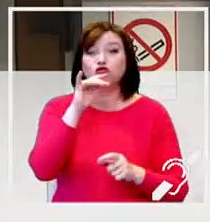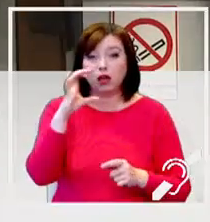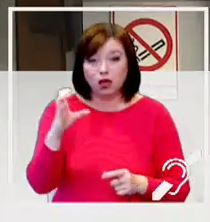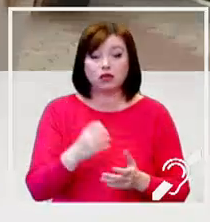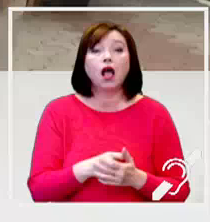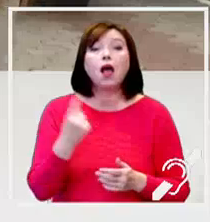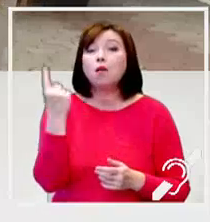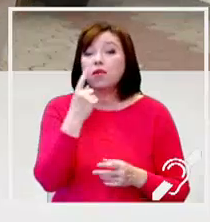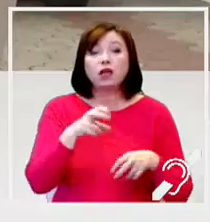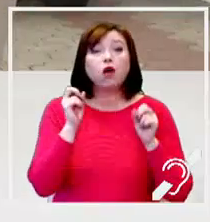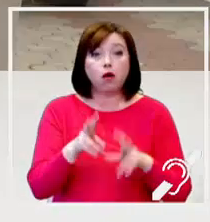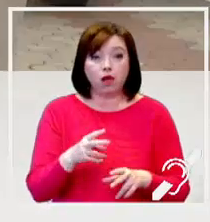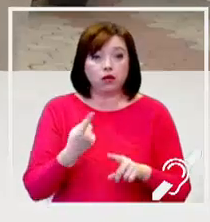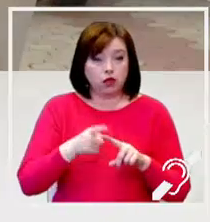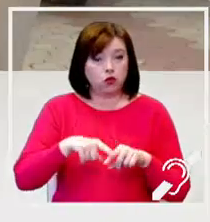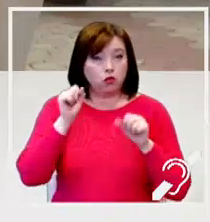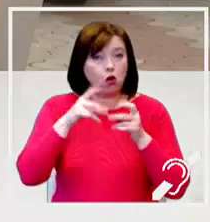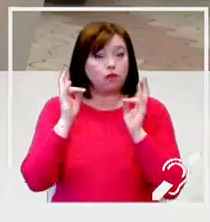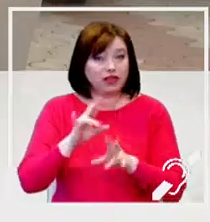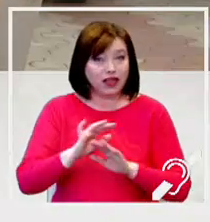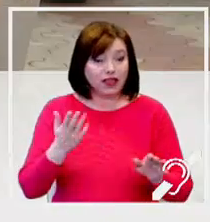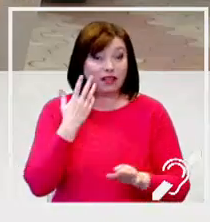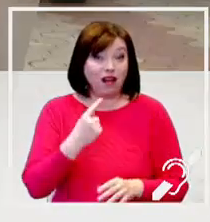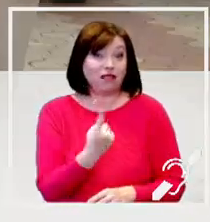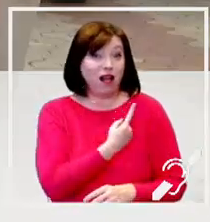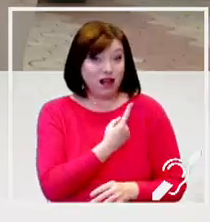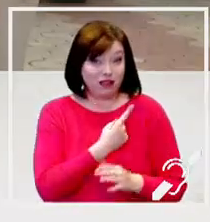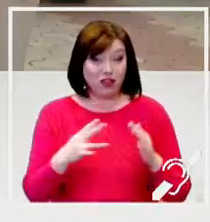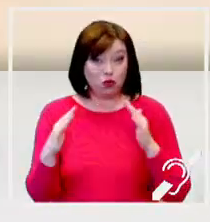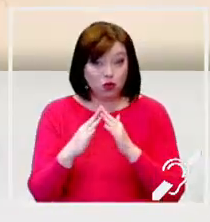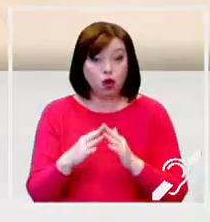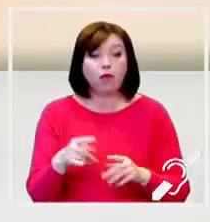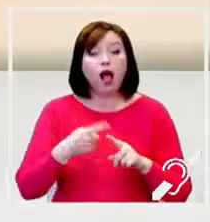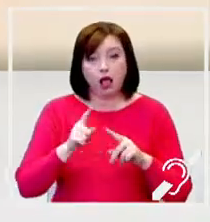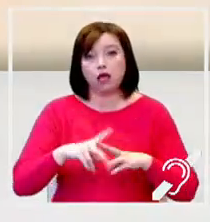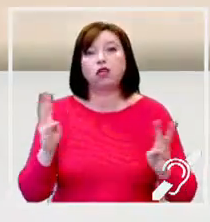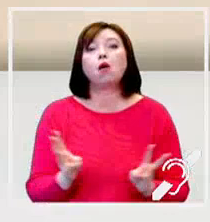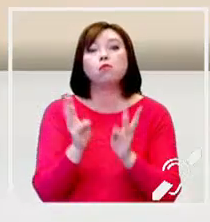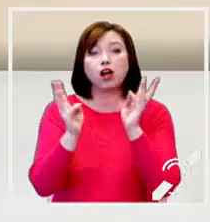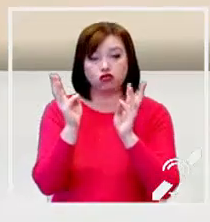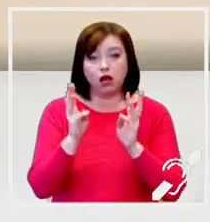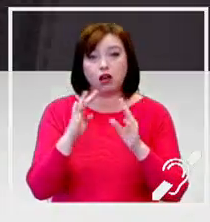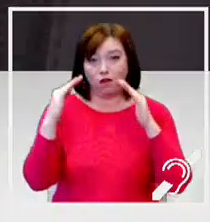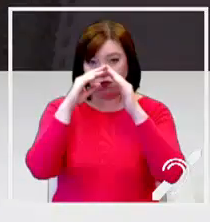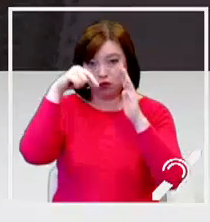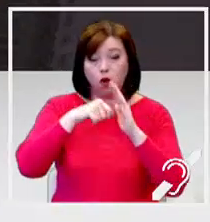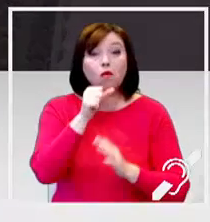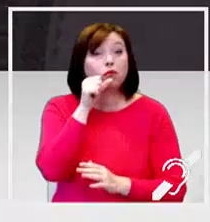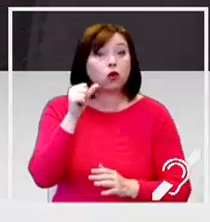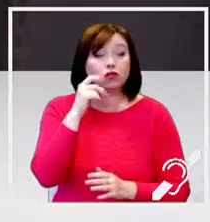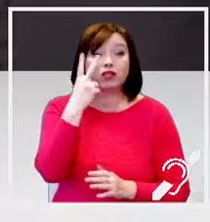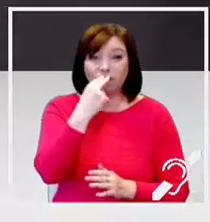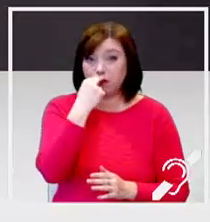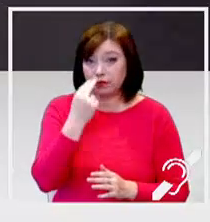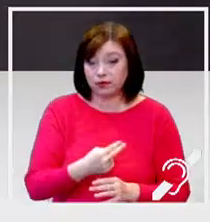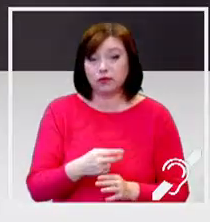Urgență, primul risc la care sunt supuși copiii atunci când rămân nesupravegheați sunt incendiile în spațiu de locuit. Anul trecut, 2